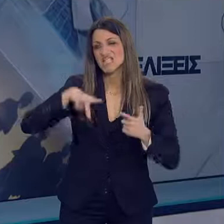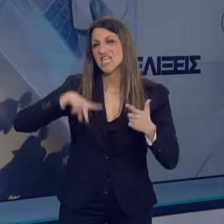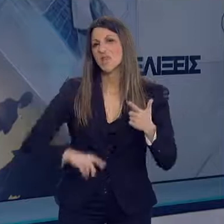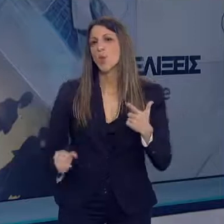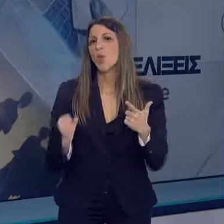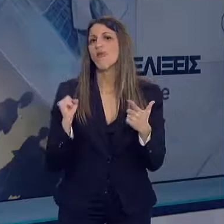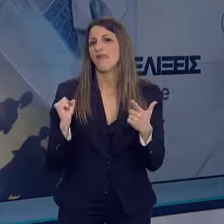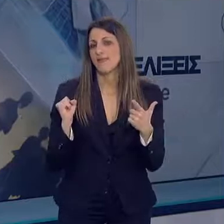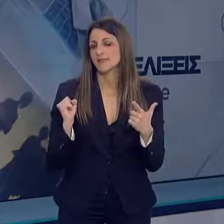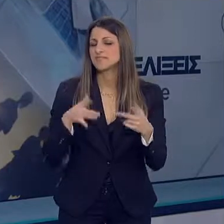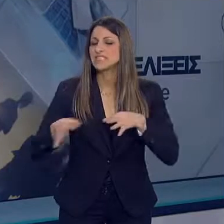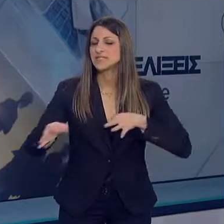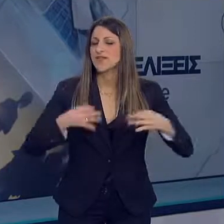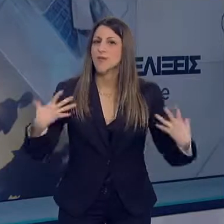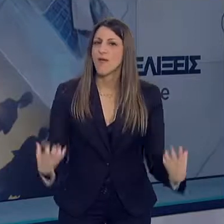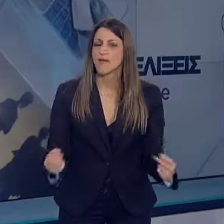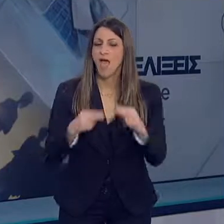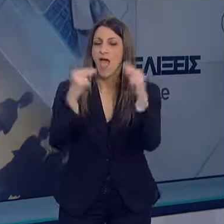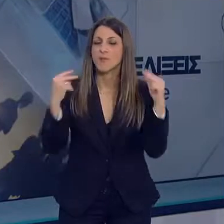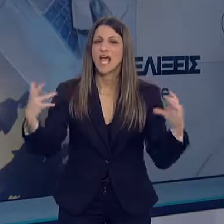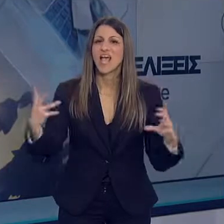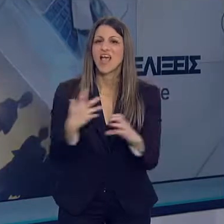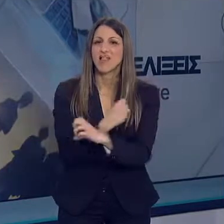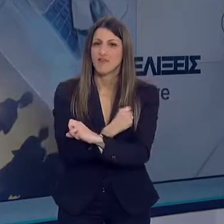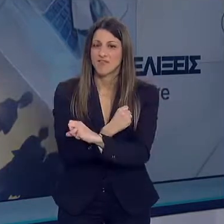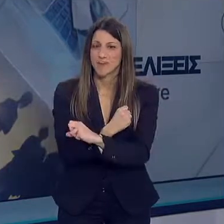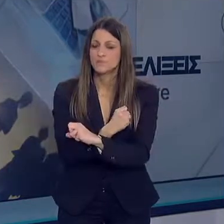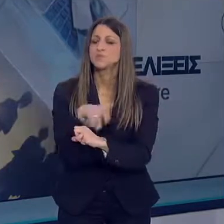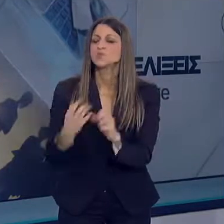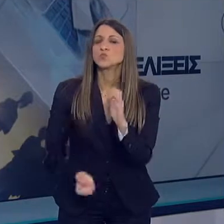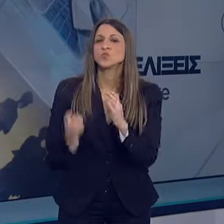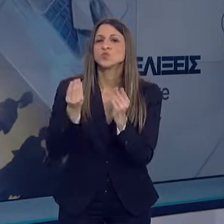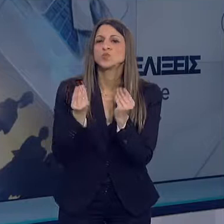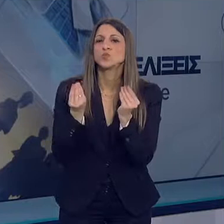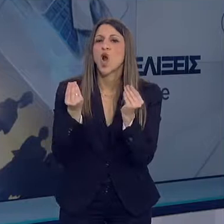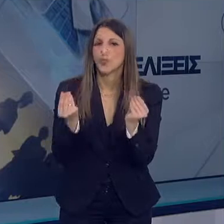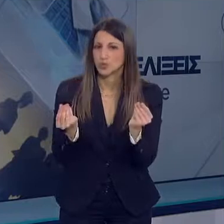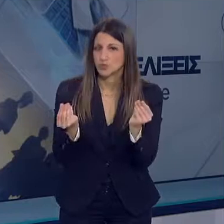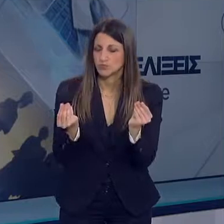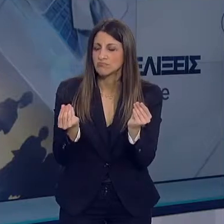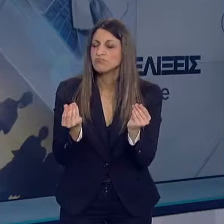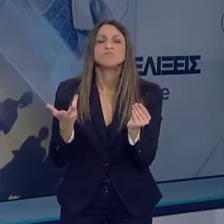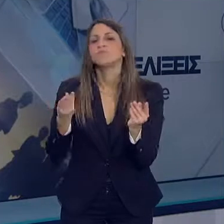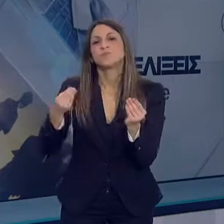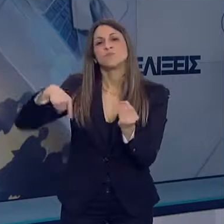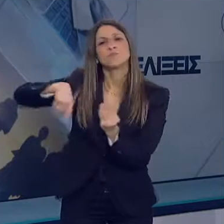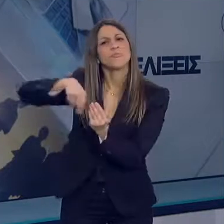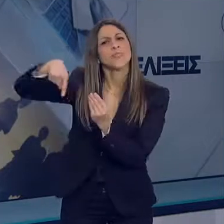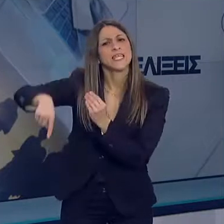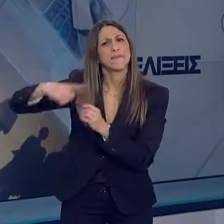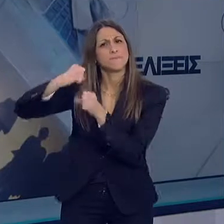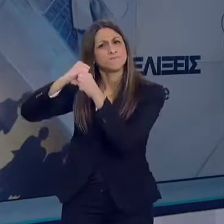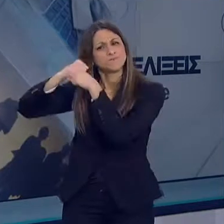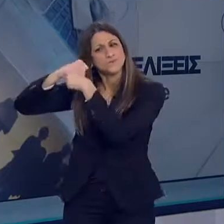με μεθοδικότητα και με σχέδιο, κατάφερε να διασφαλίσει ένα νέο σύστημα αντιδραστηρίων, το οποίο